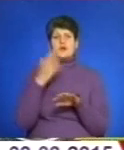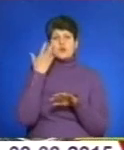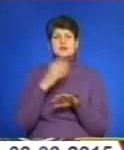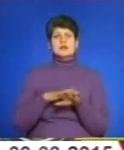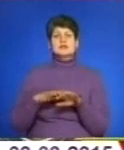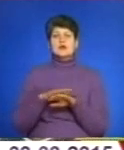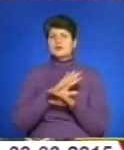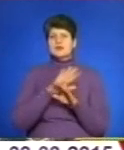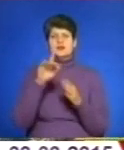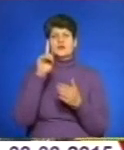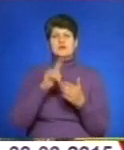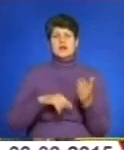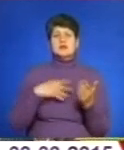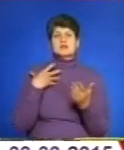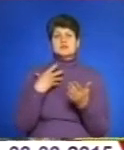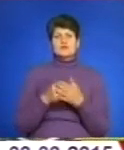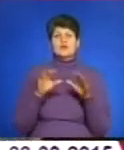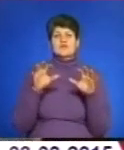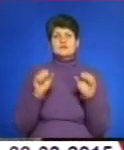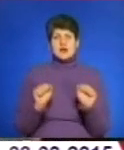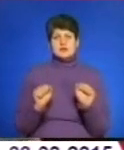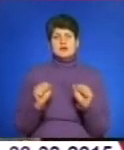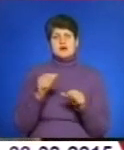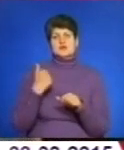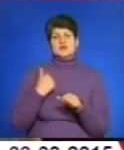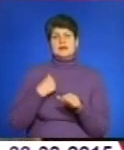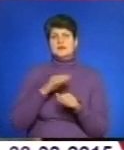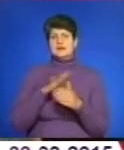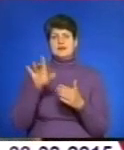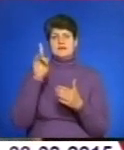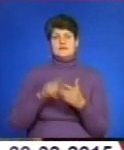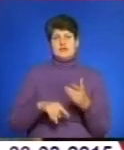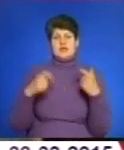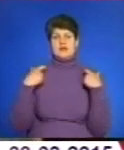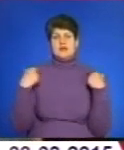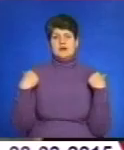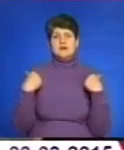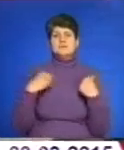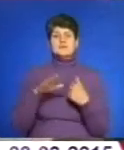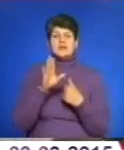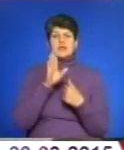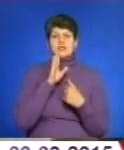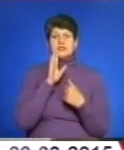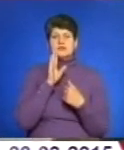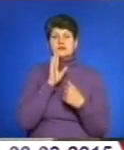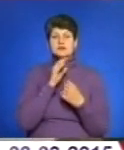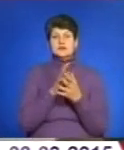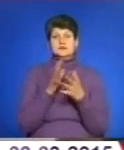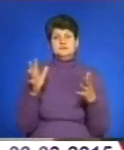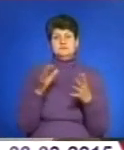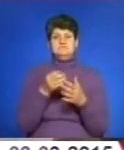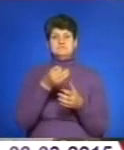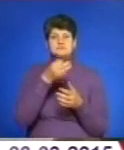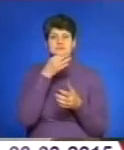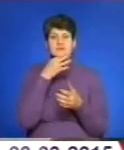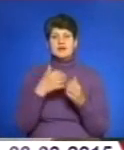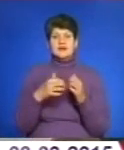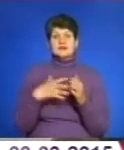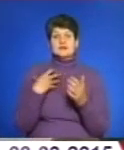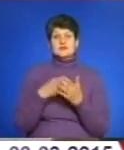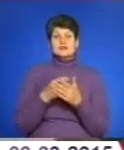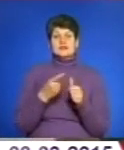ініціатором конфлікту, саме військового конфлікту, з тим, щоб вибити ворога з нашої землі. Те, що